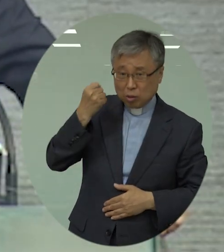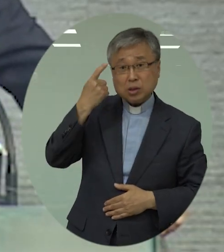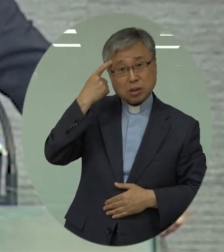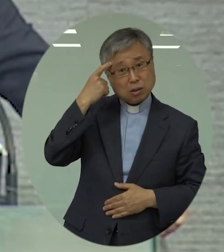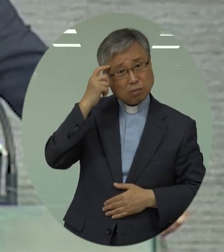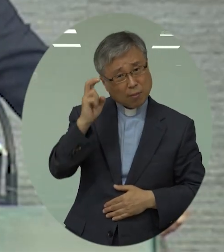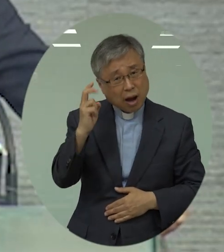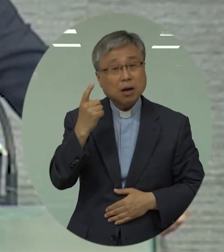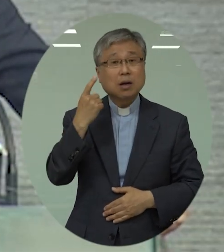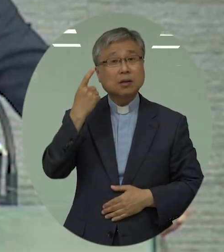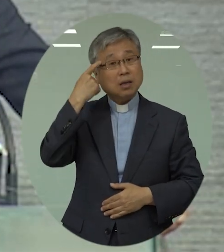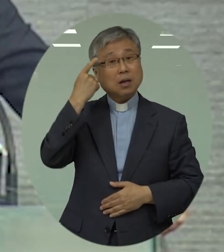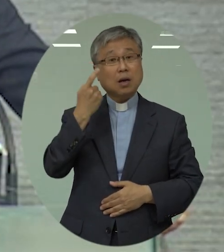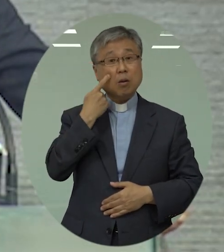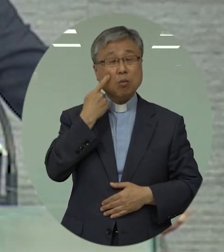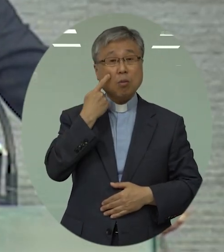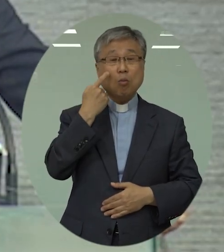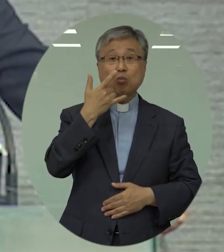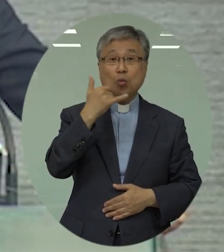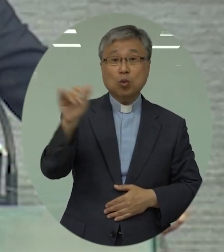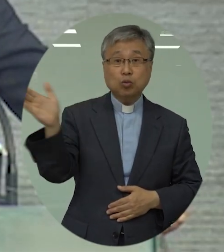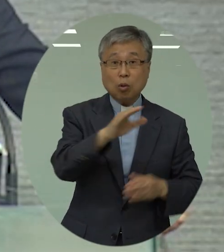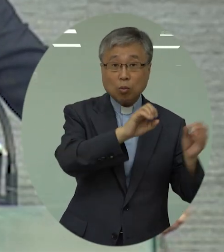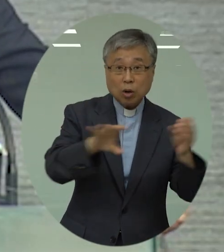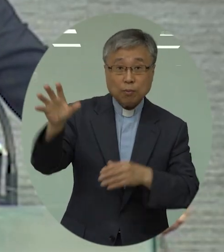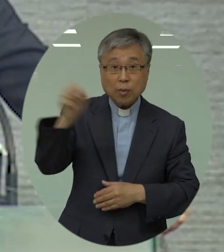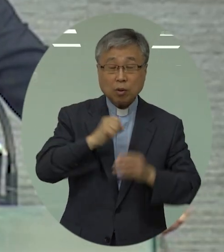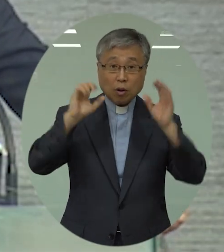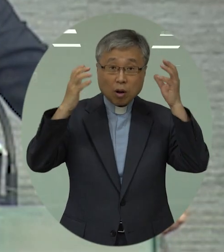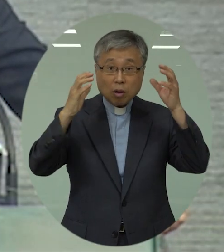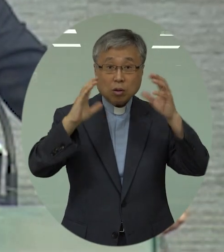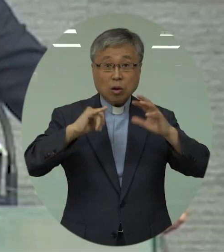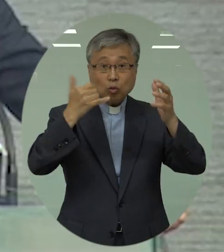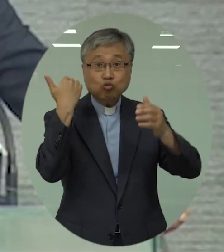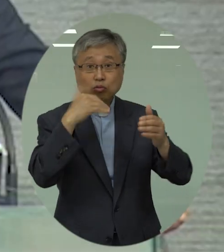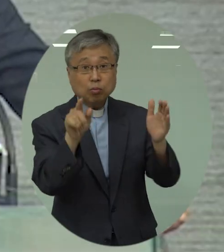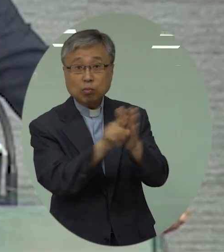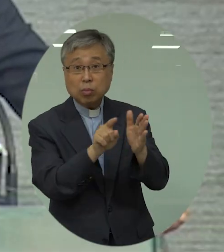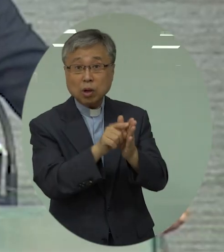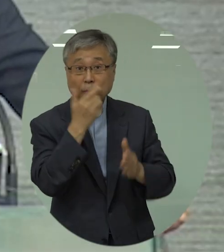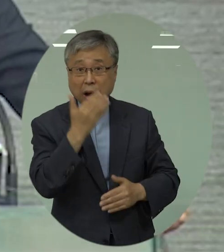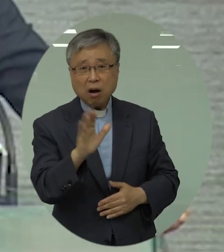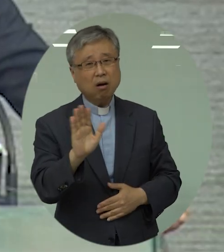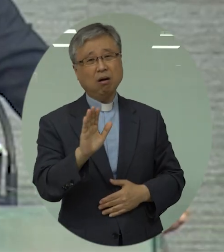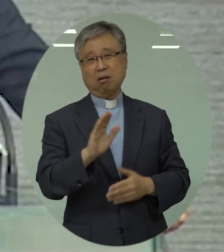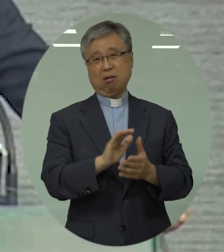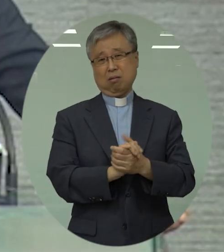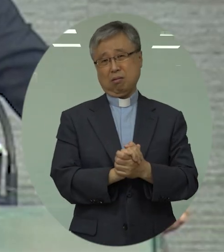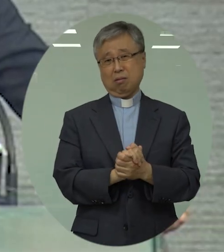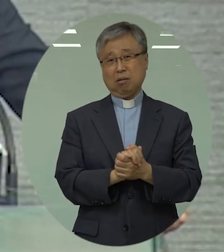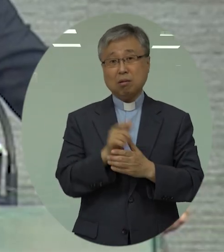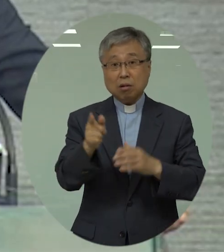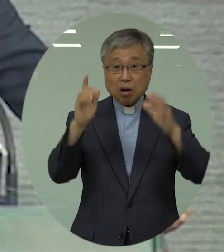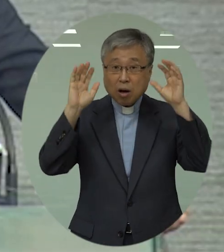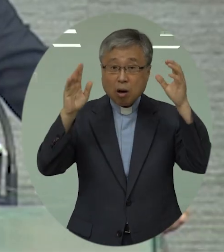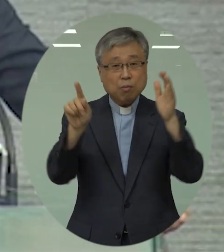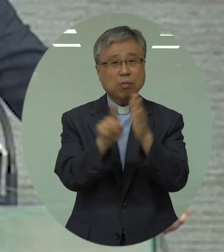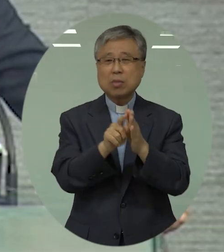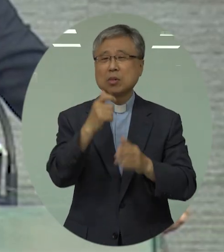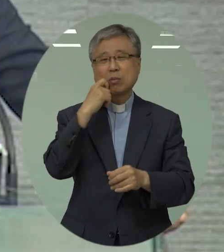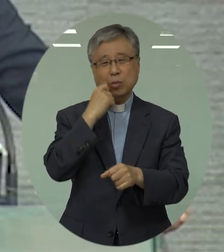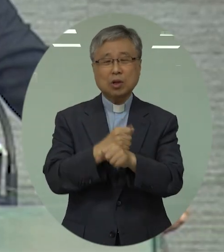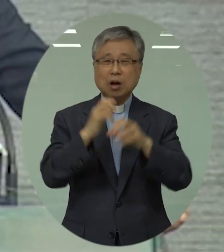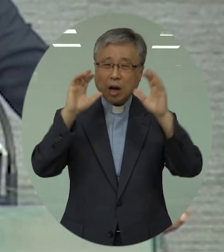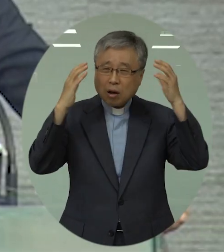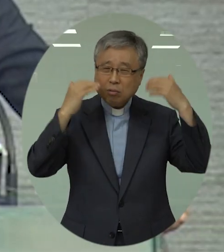하십시다. 부모에게 버림받은 아이, 세상에 누굴 믿겠어요? 그러니까 그 아이는 믿지 못하는